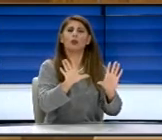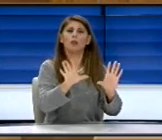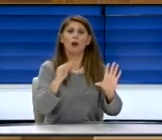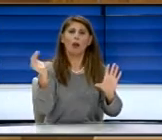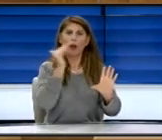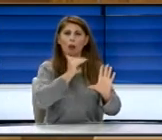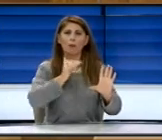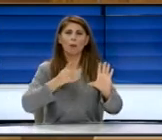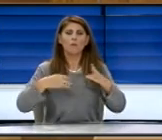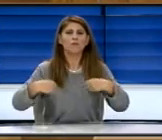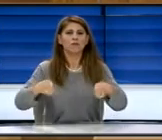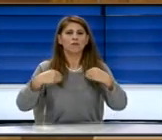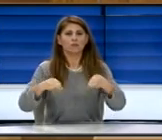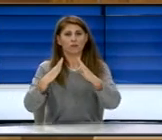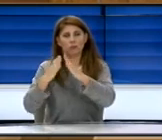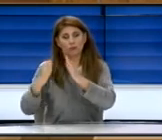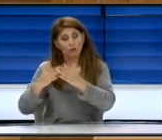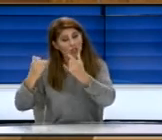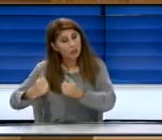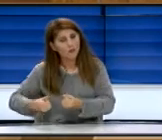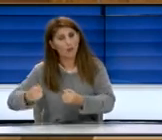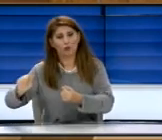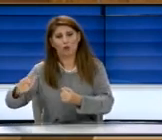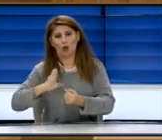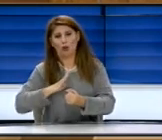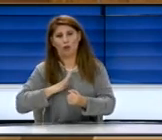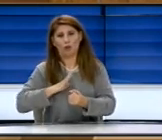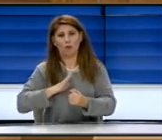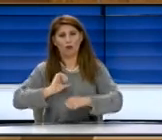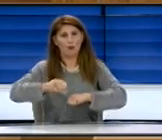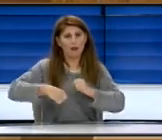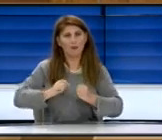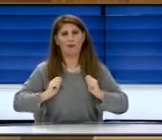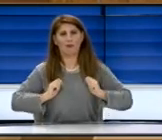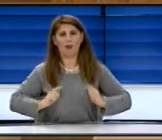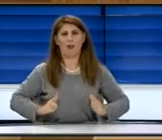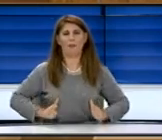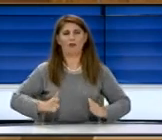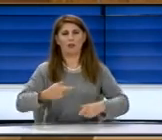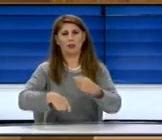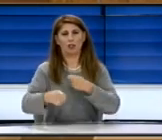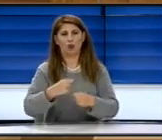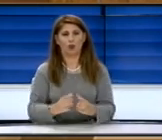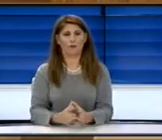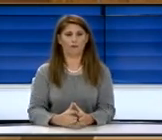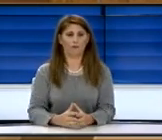πληστηριασμών σε βάρος πάλι λαϊκών οικογενειών για να κινηθεί η καπιταλιστική αγορά.